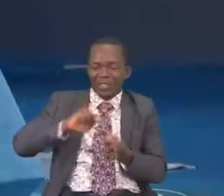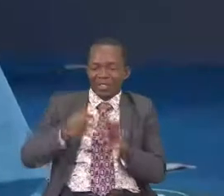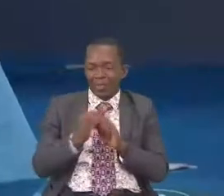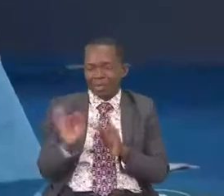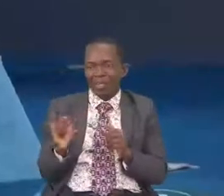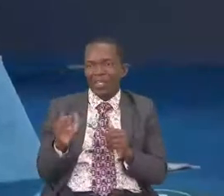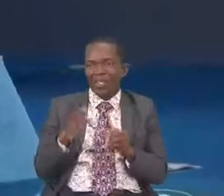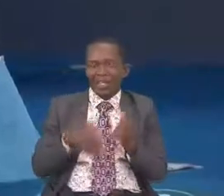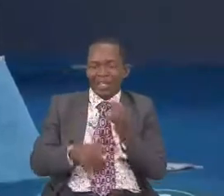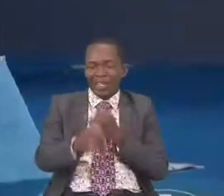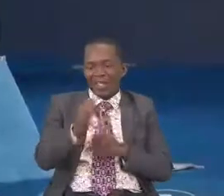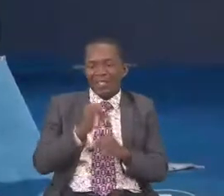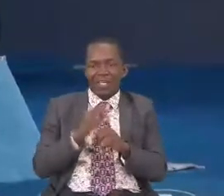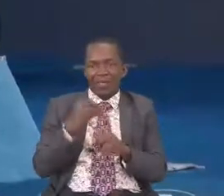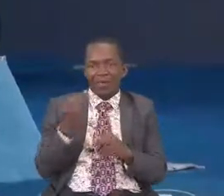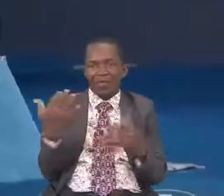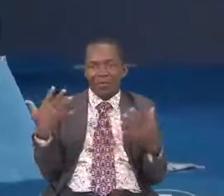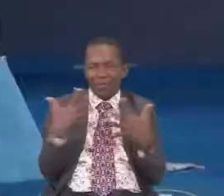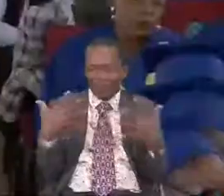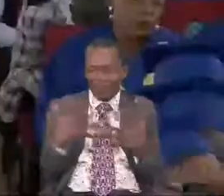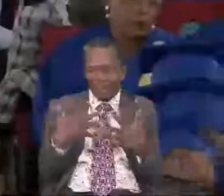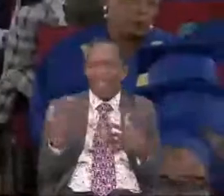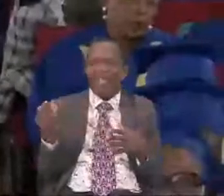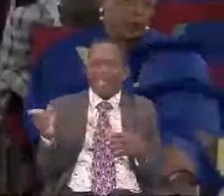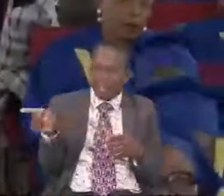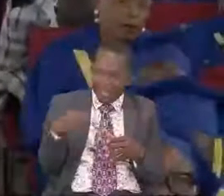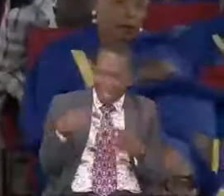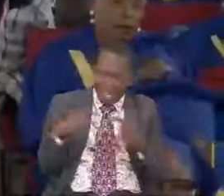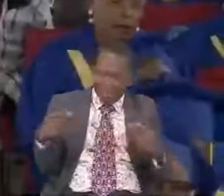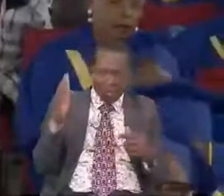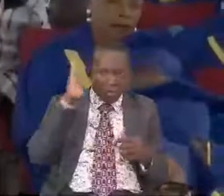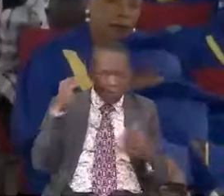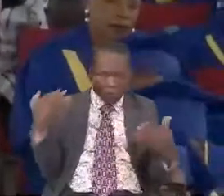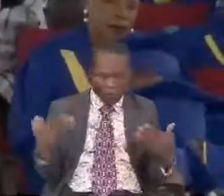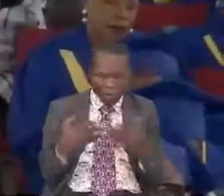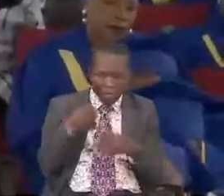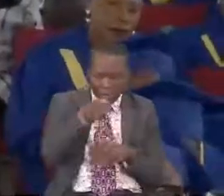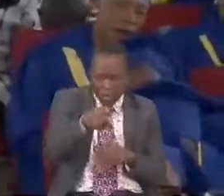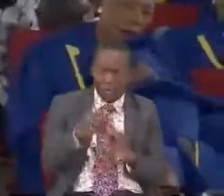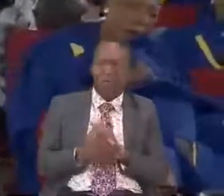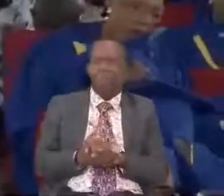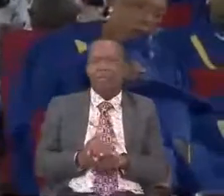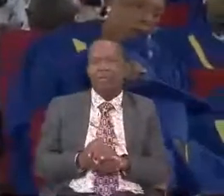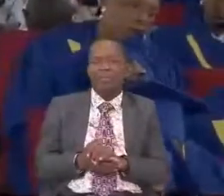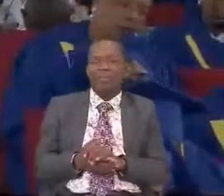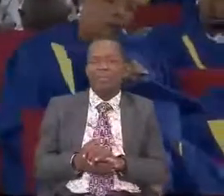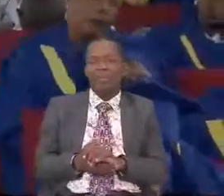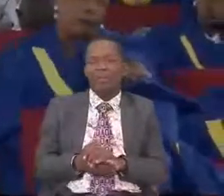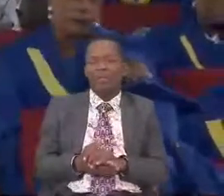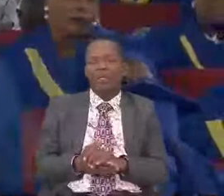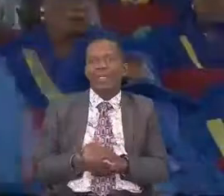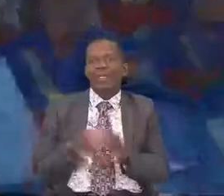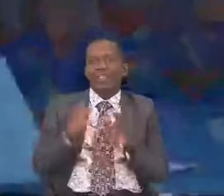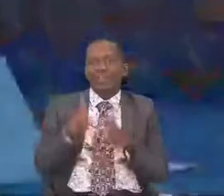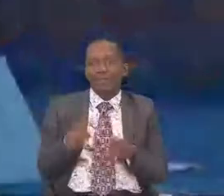d'eux, ils auront peur de toi. la cohorte, les